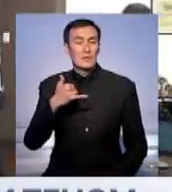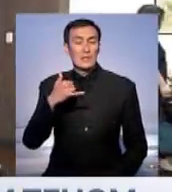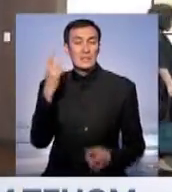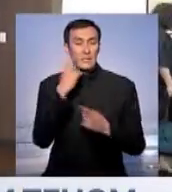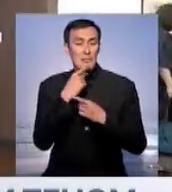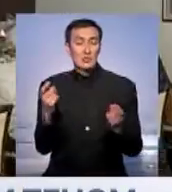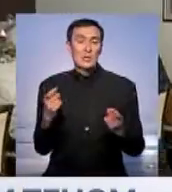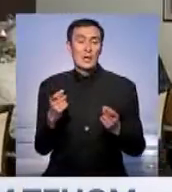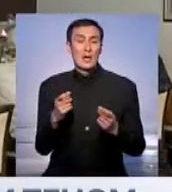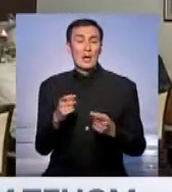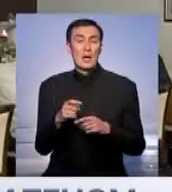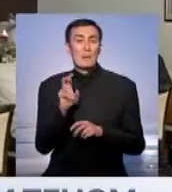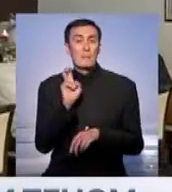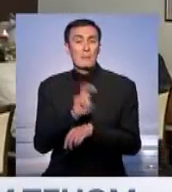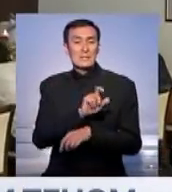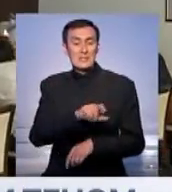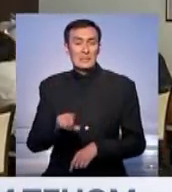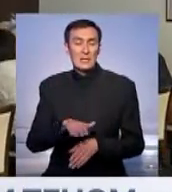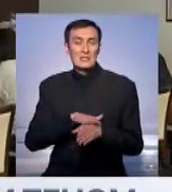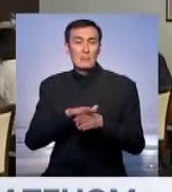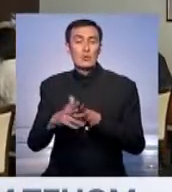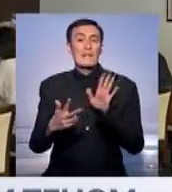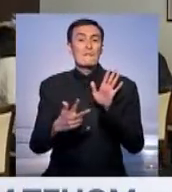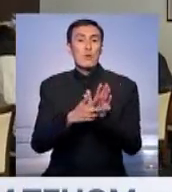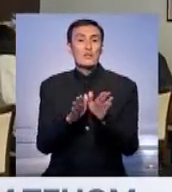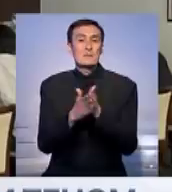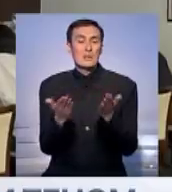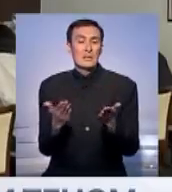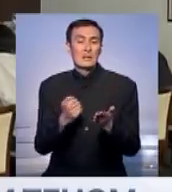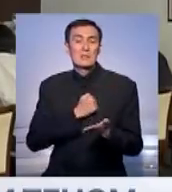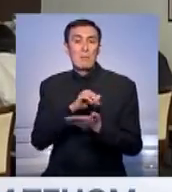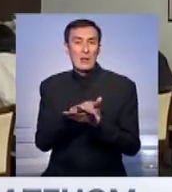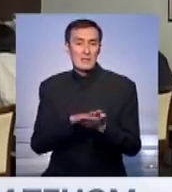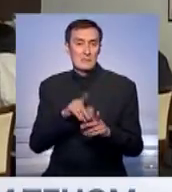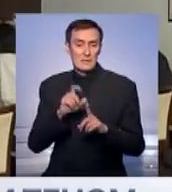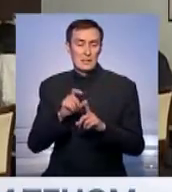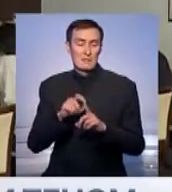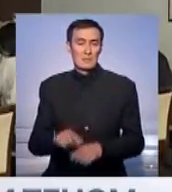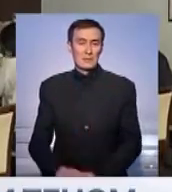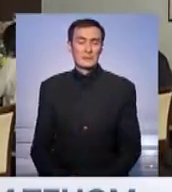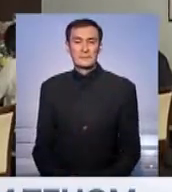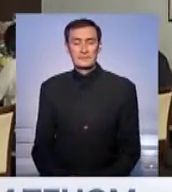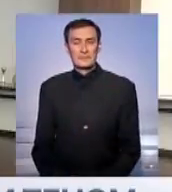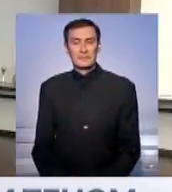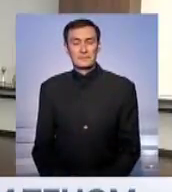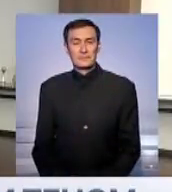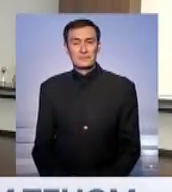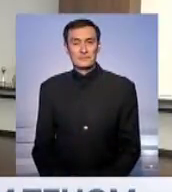звонки. Посетители уже заполнили 8 книг соболезнований.